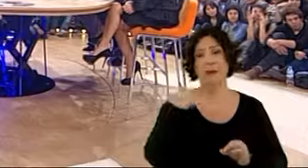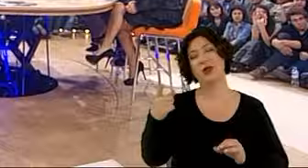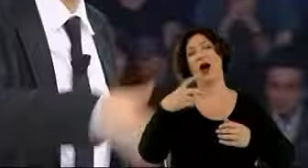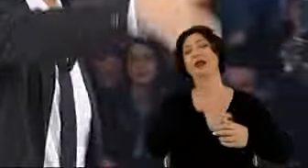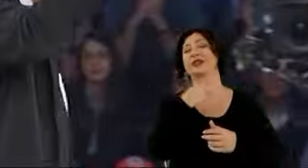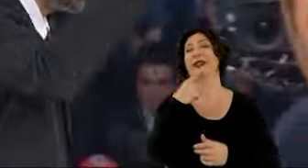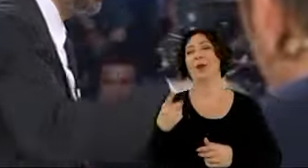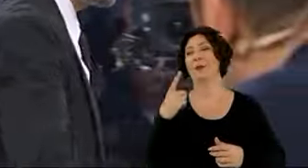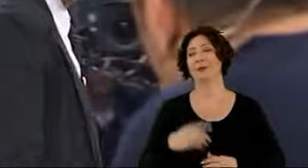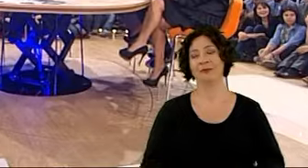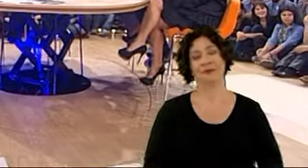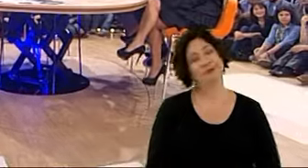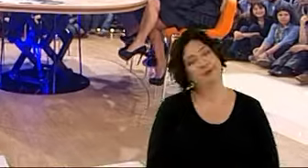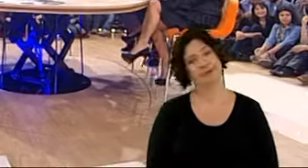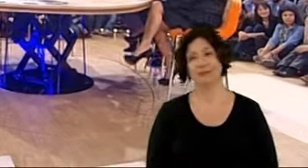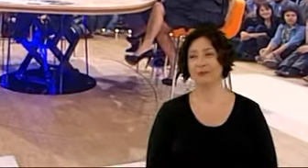diye buna derim.